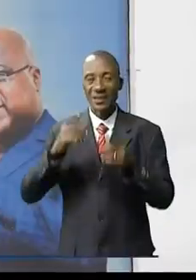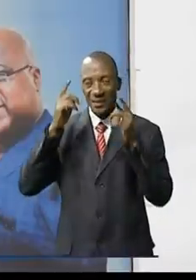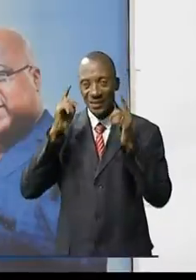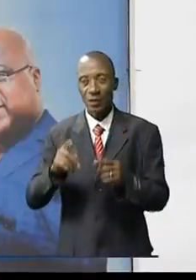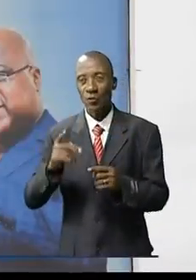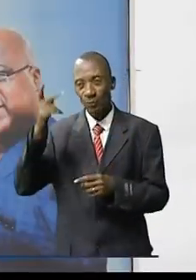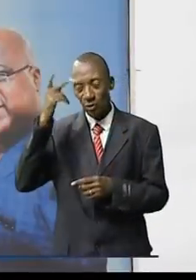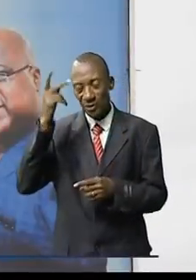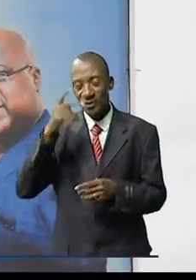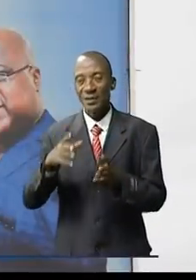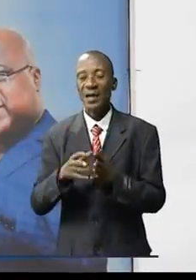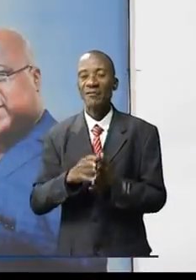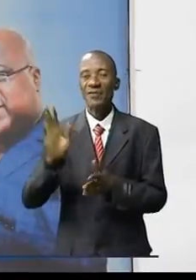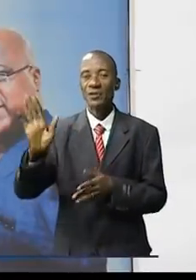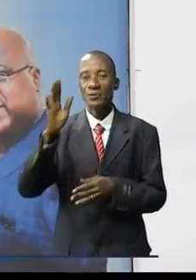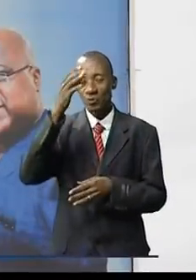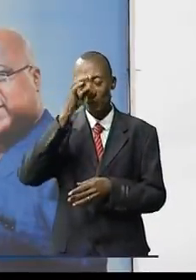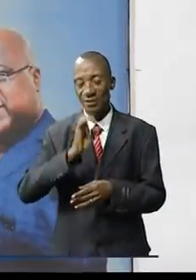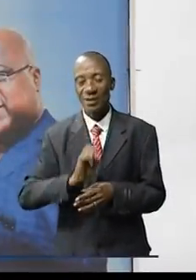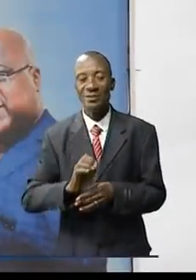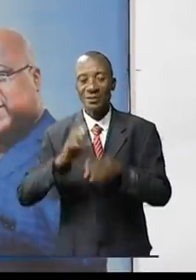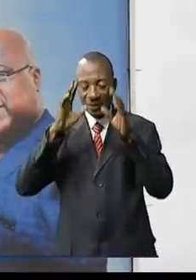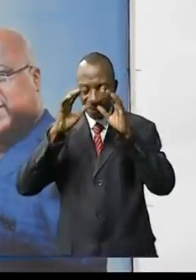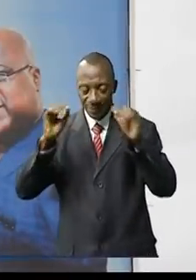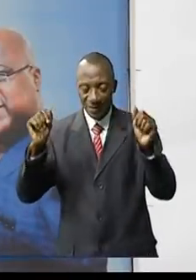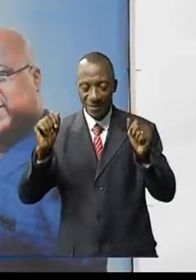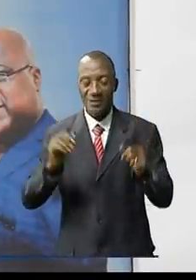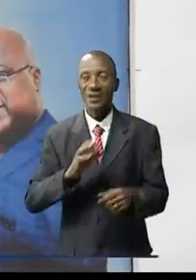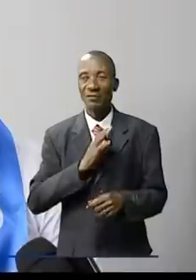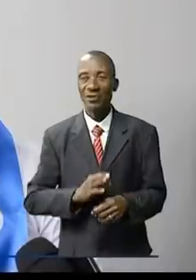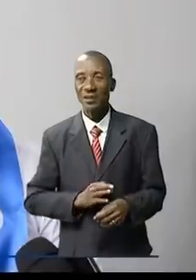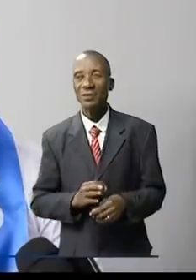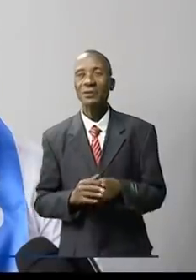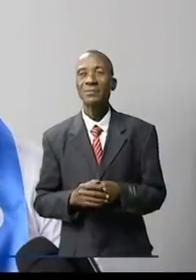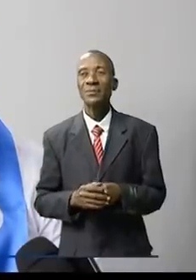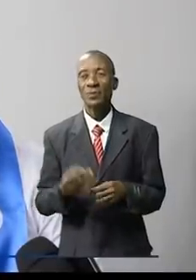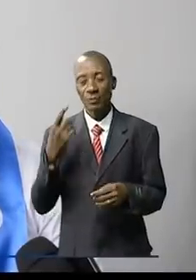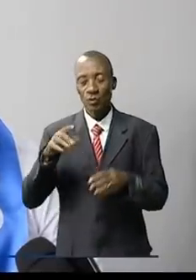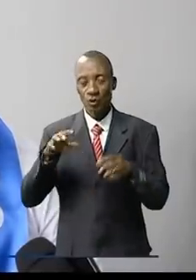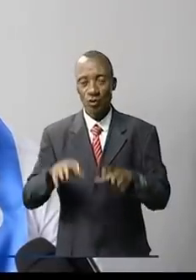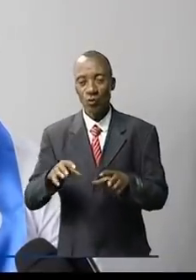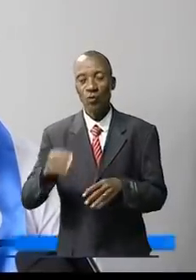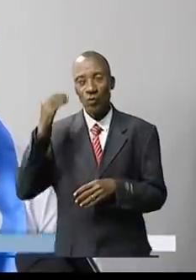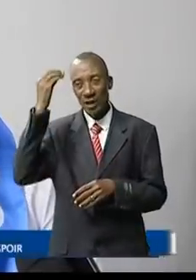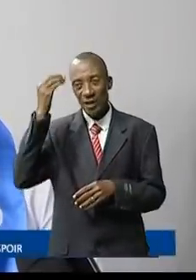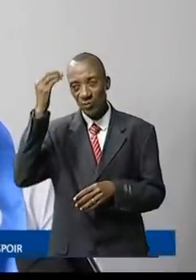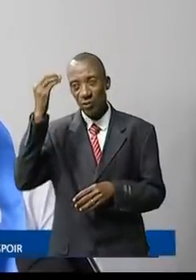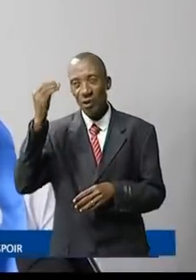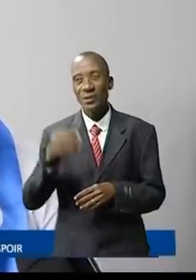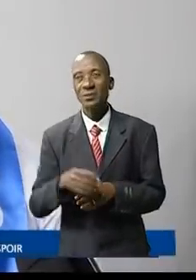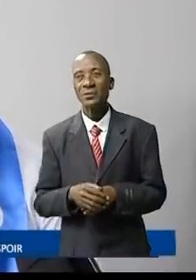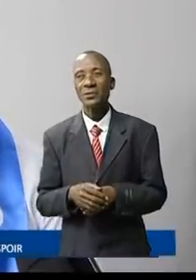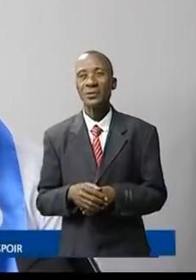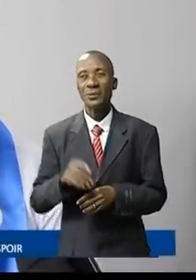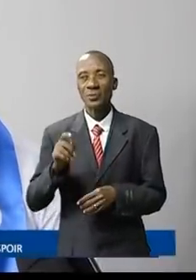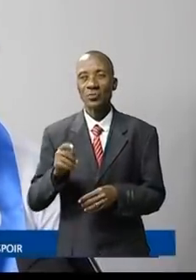chef de l'État Félix-Antoine Tshisekedi Tshilombo afin que Congo Espoir puisse le porter vainqueur aux échéances